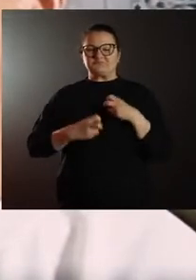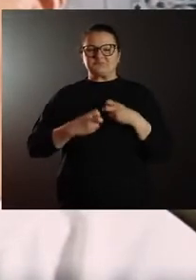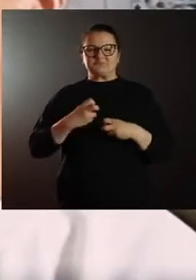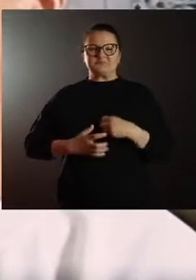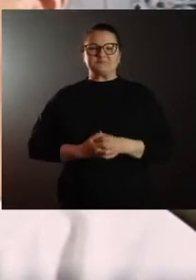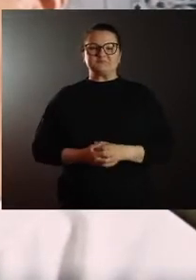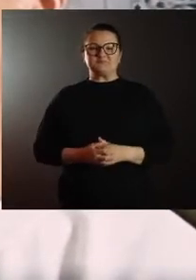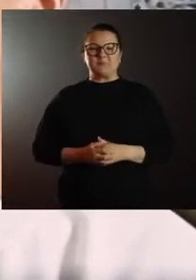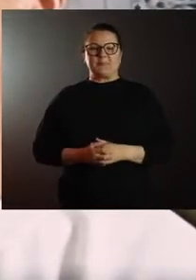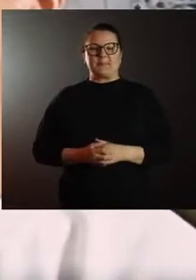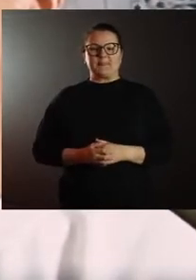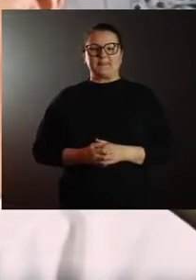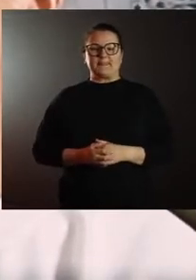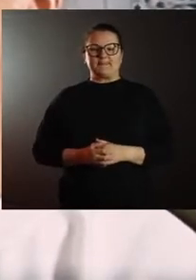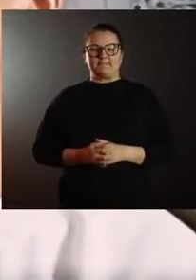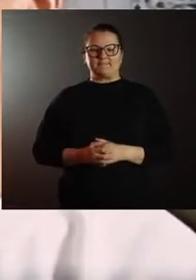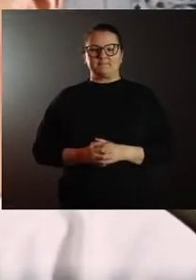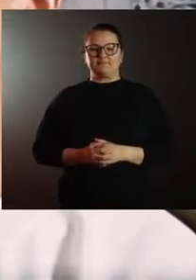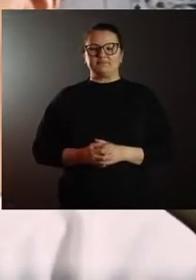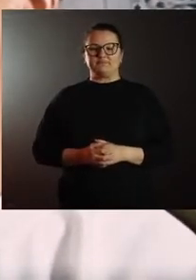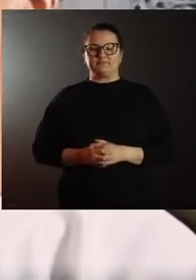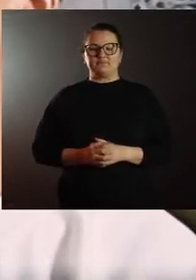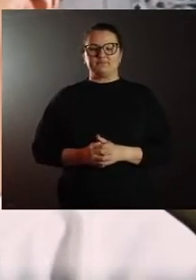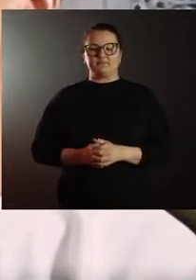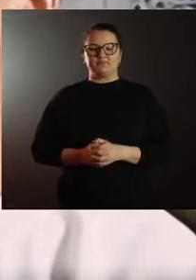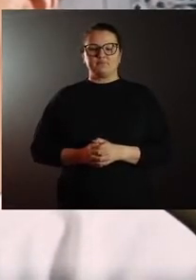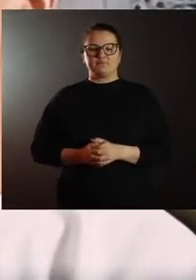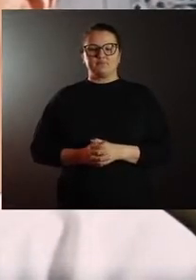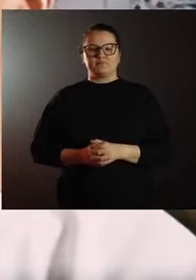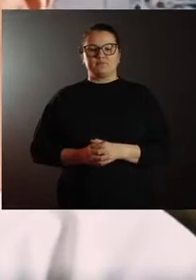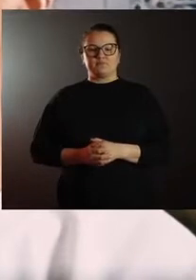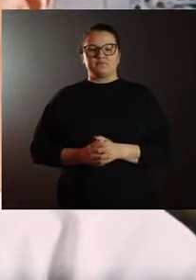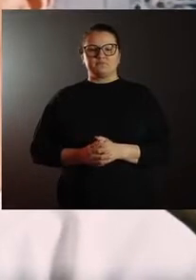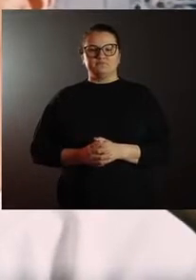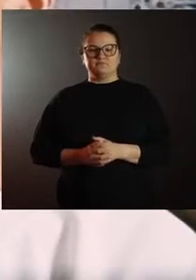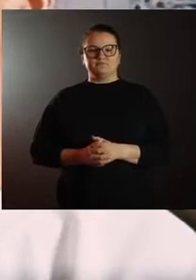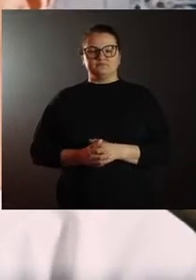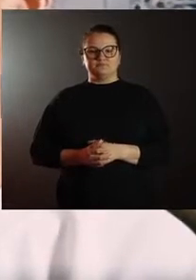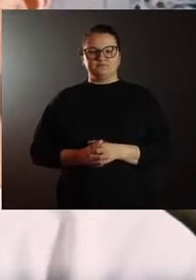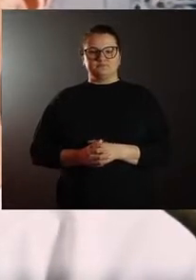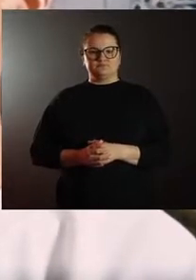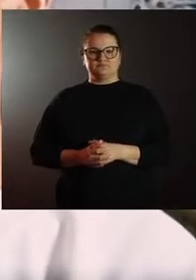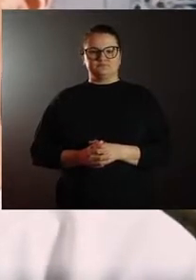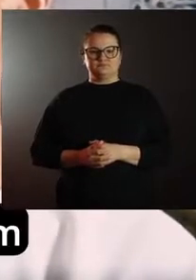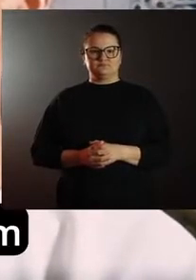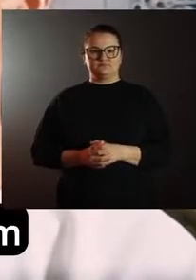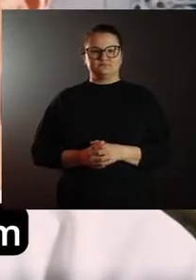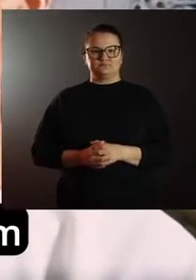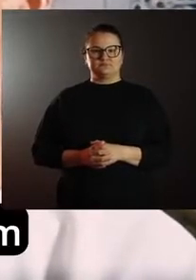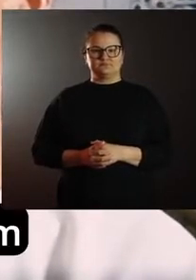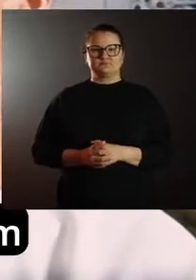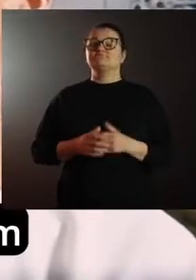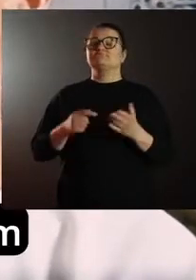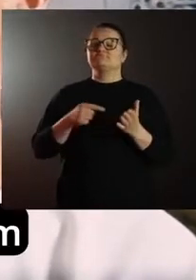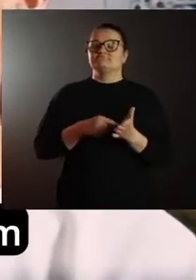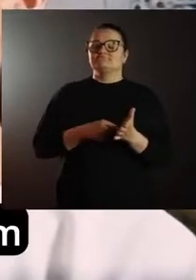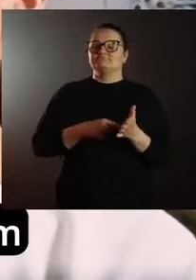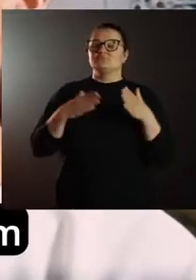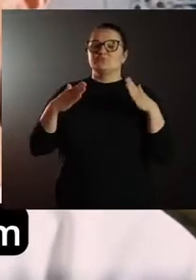w kwestii architektury uniwersalnej projektowania uniwersalnego to ma